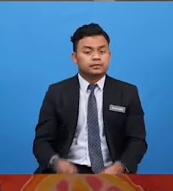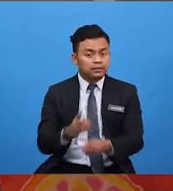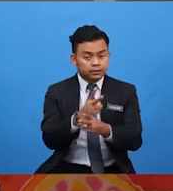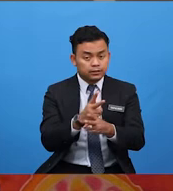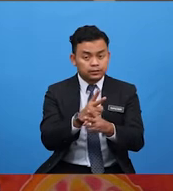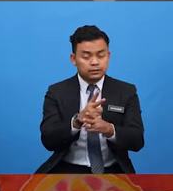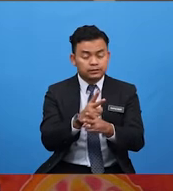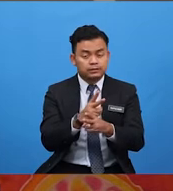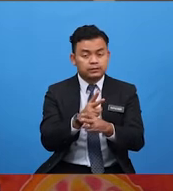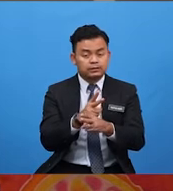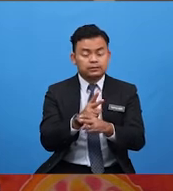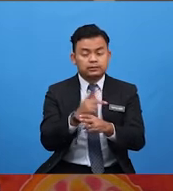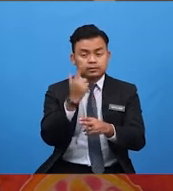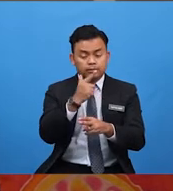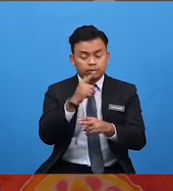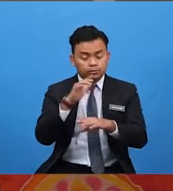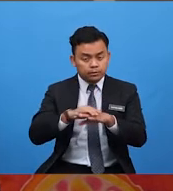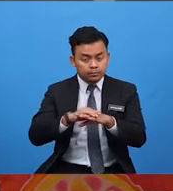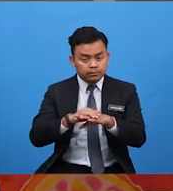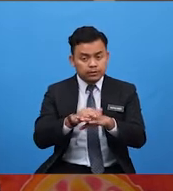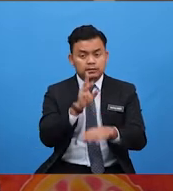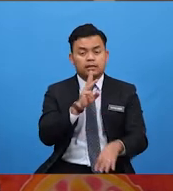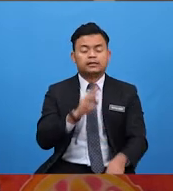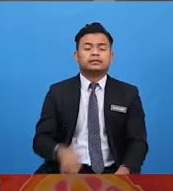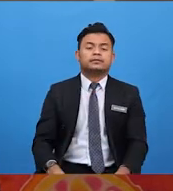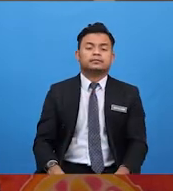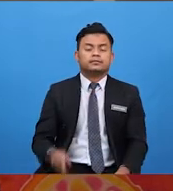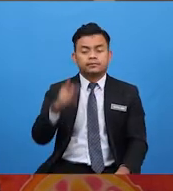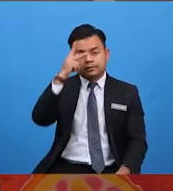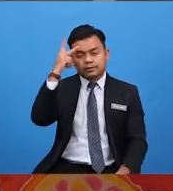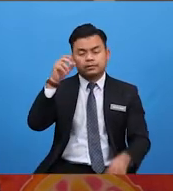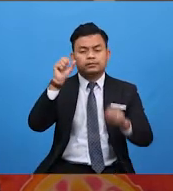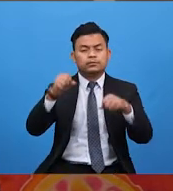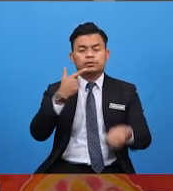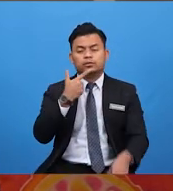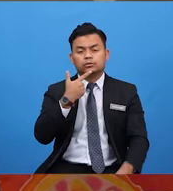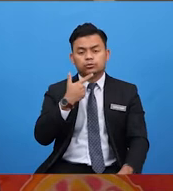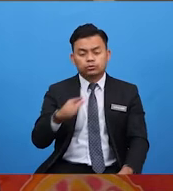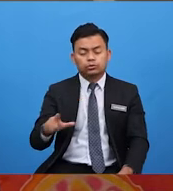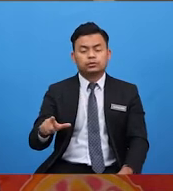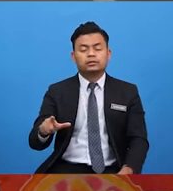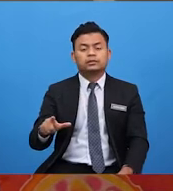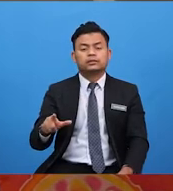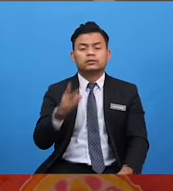ya murid-murid, jangan terlalu banyak air kerana ia boleh melunturkan warna.